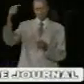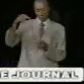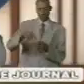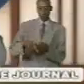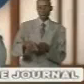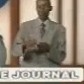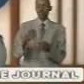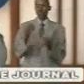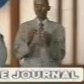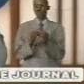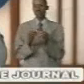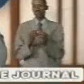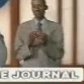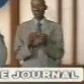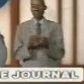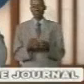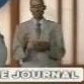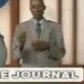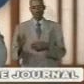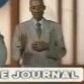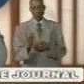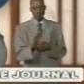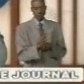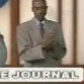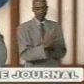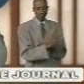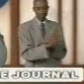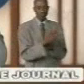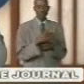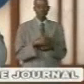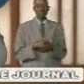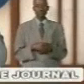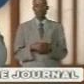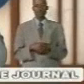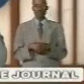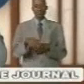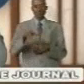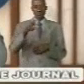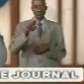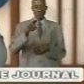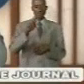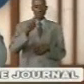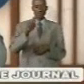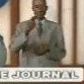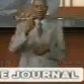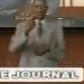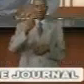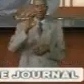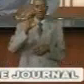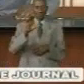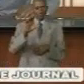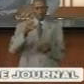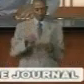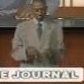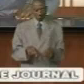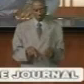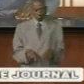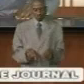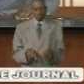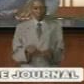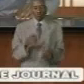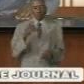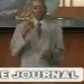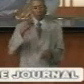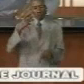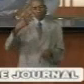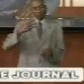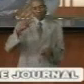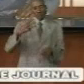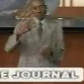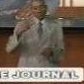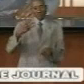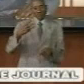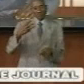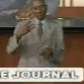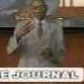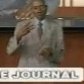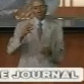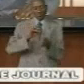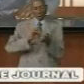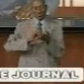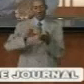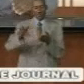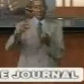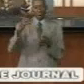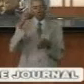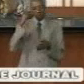circulation. Parlons art à la Radio-Télévision Nationale Congolaise avec le troisième vernissage des œuvres d'art de l'artiste Georges